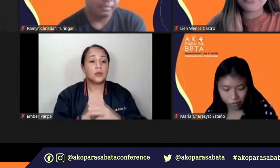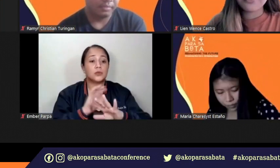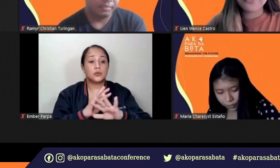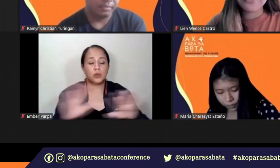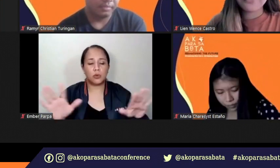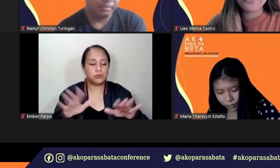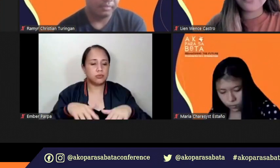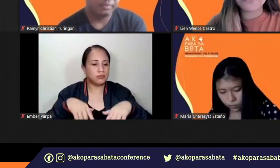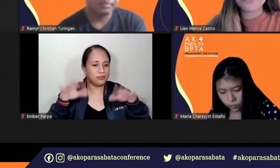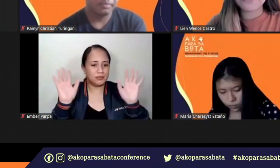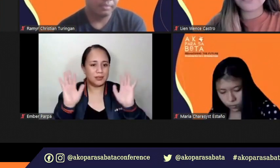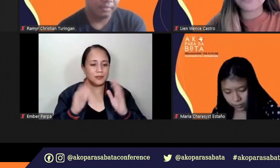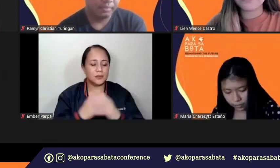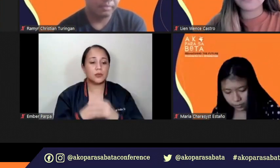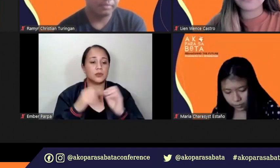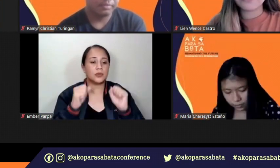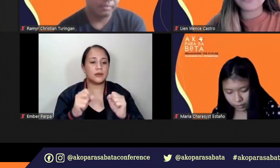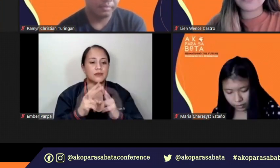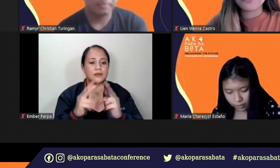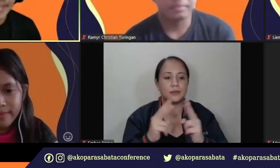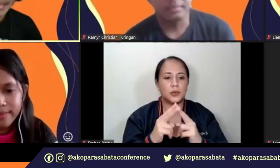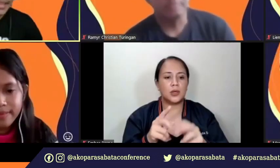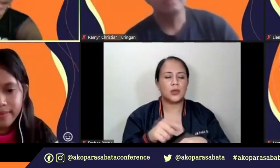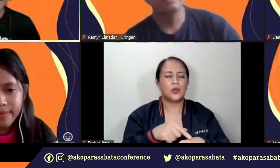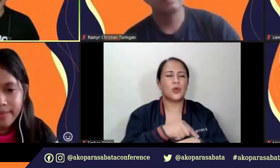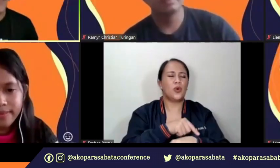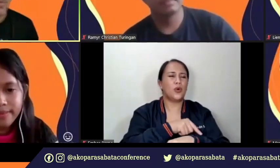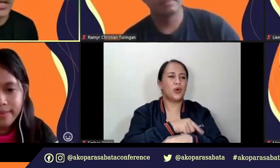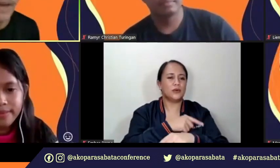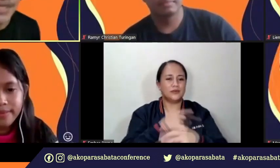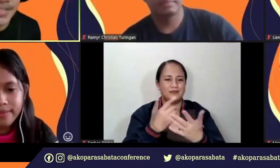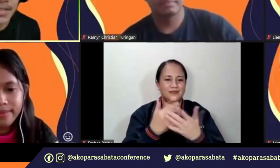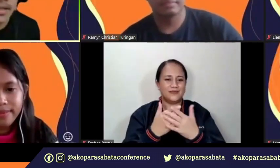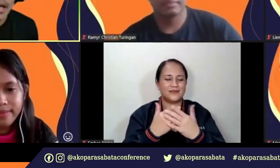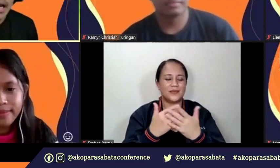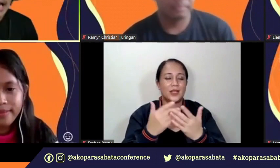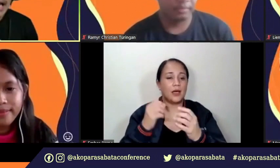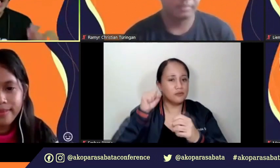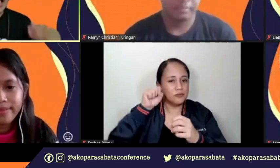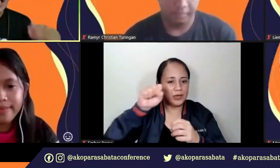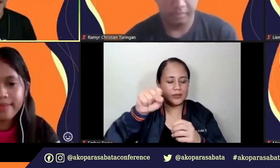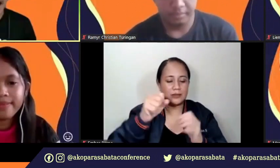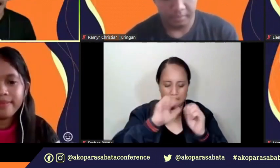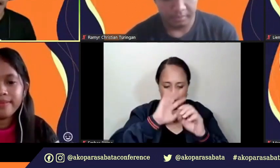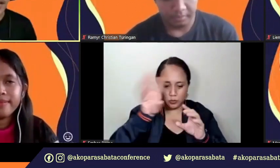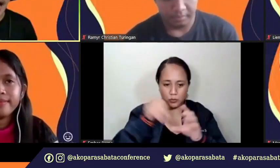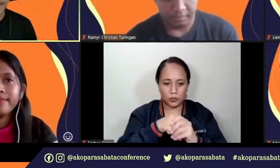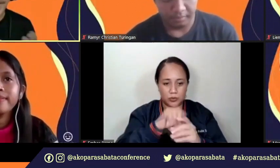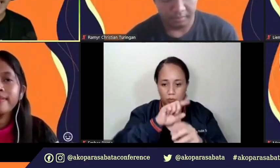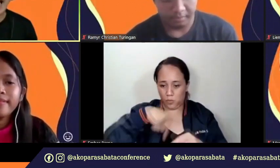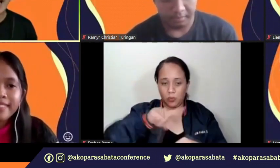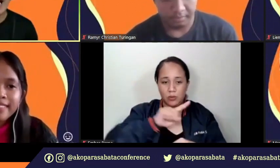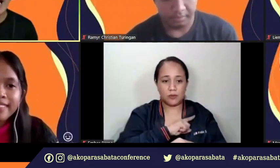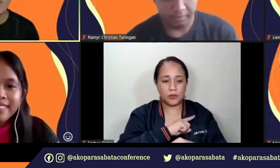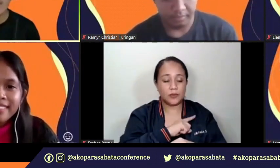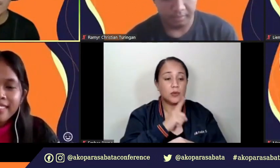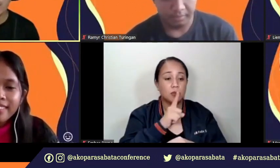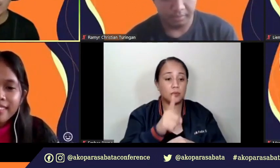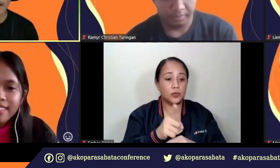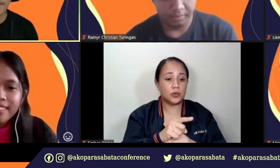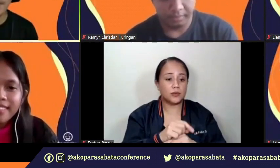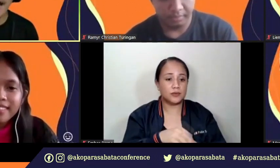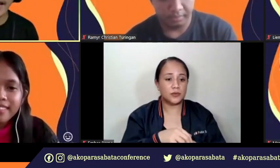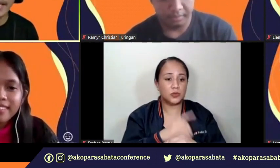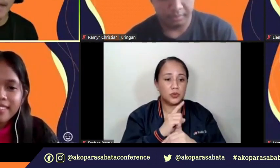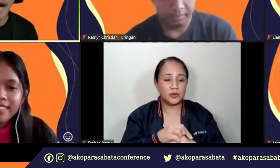susuko. This will be a very long fight that takes every one of us. Naniniwala ako na ang